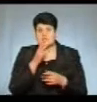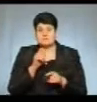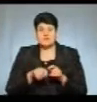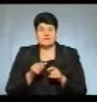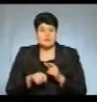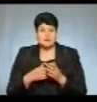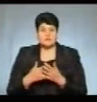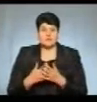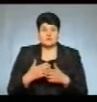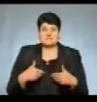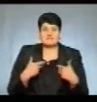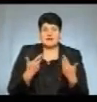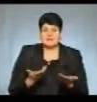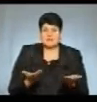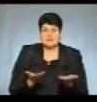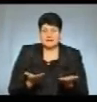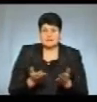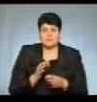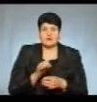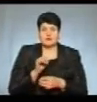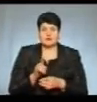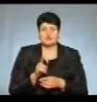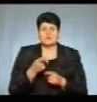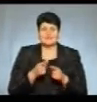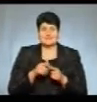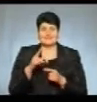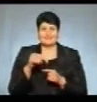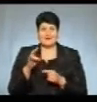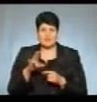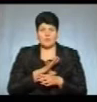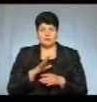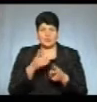є якесь звернення про те, що такі дані були розголошені.